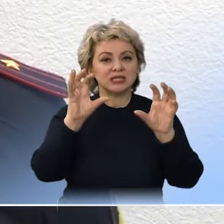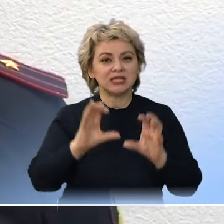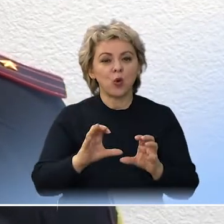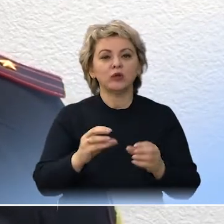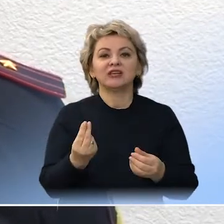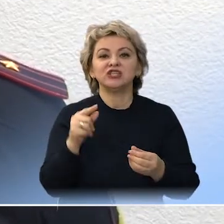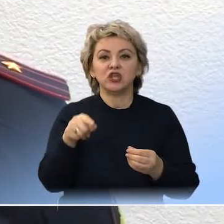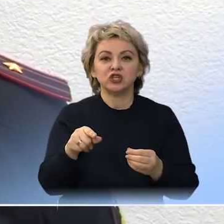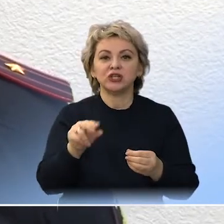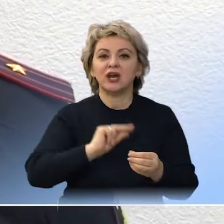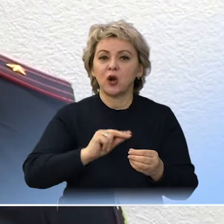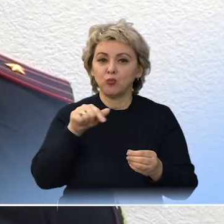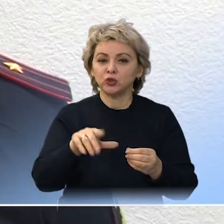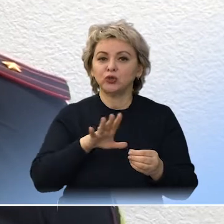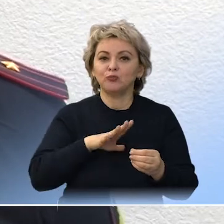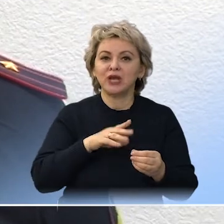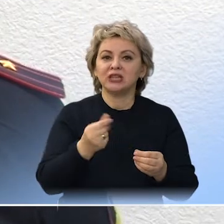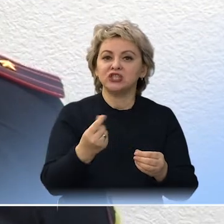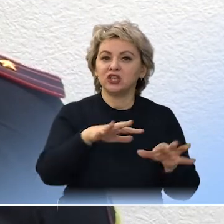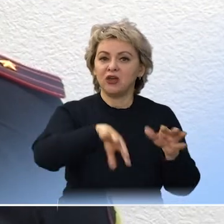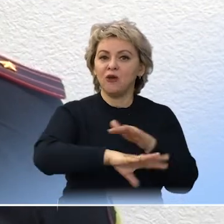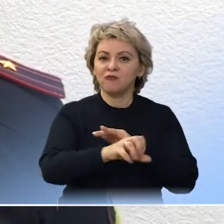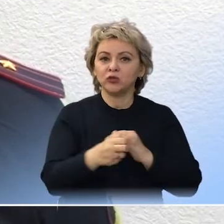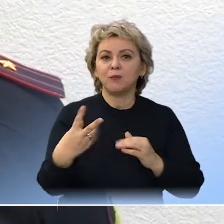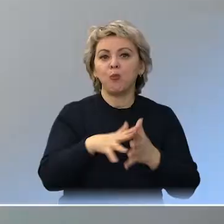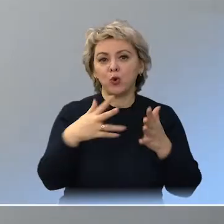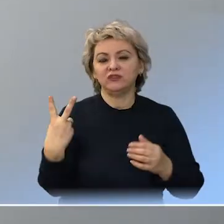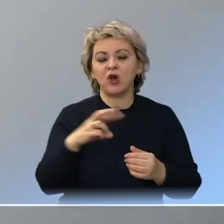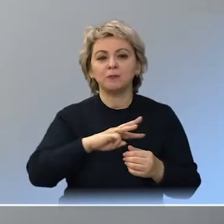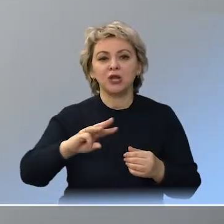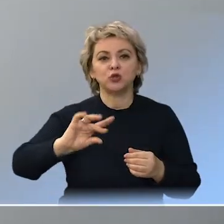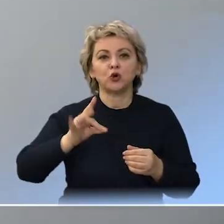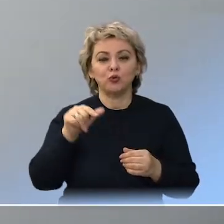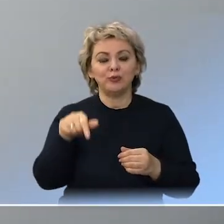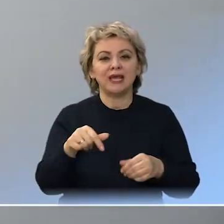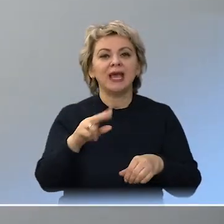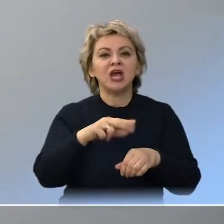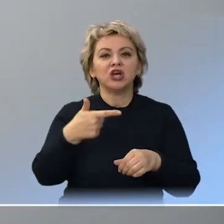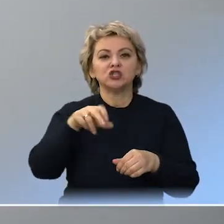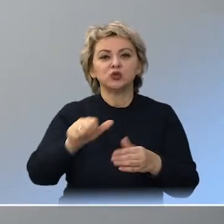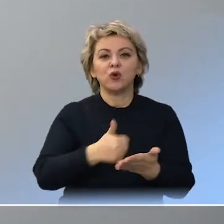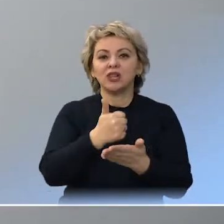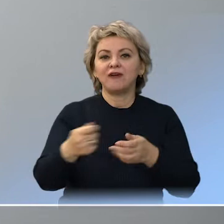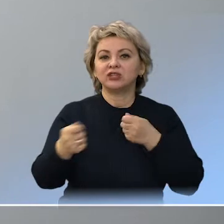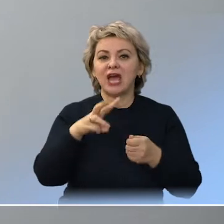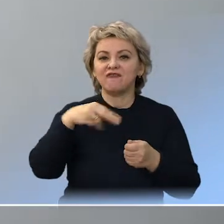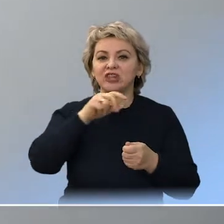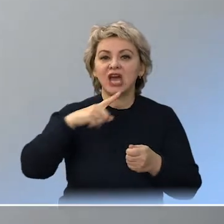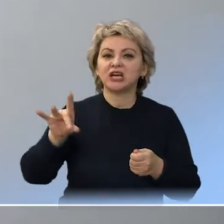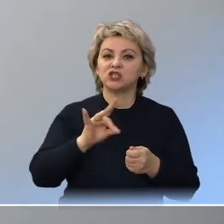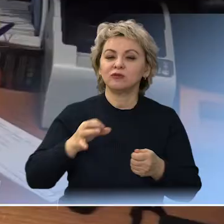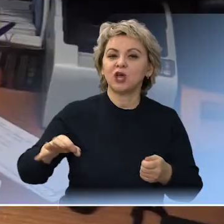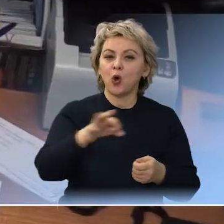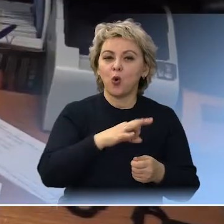финансовых операций стал вывод в теневой оборот более 2 миллионов рублей. Следственной частью ГСУ Главного управления МВД России по